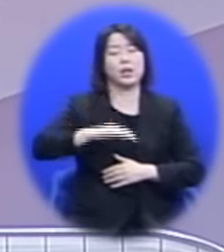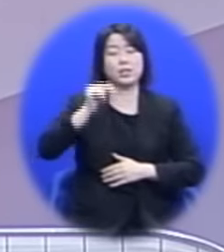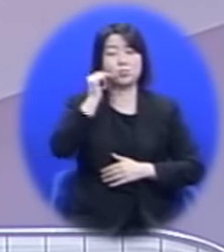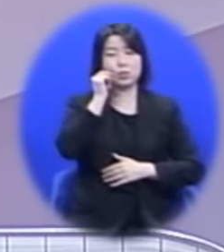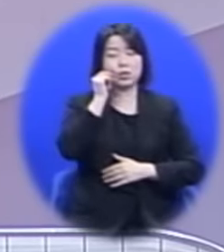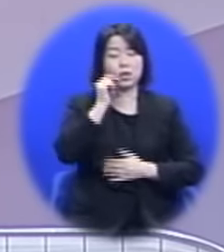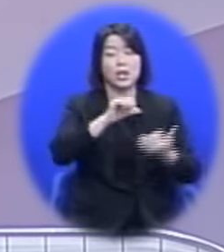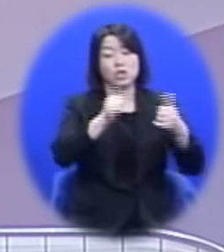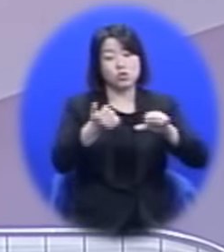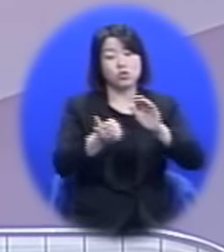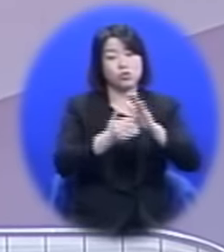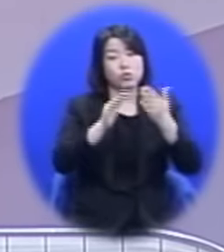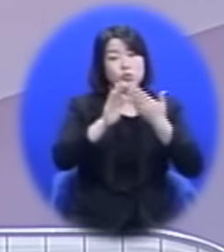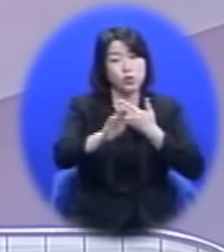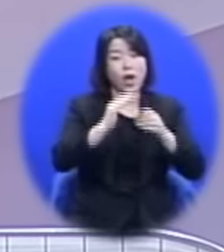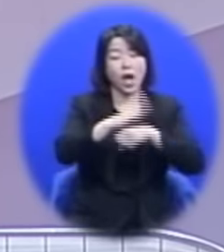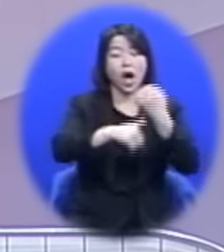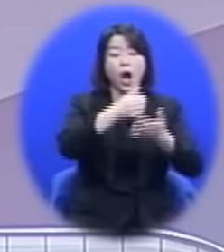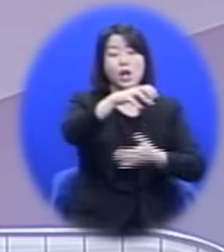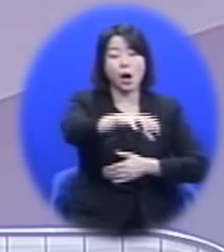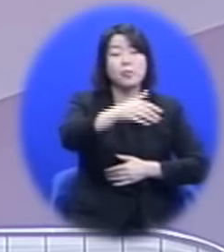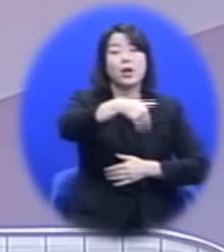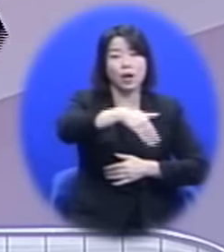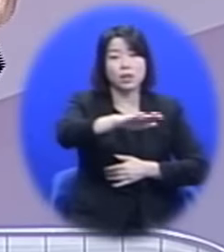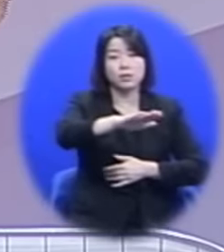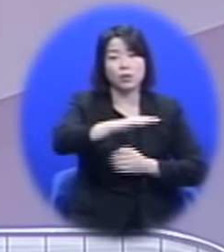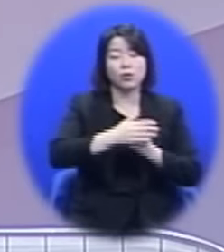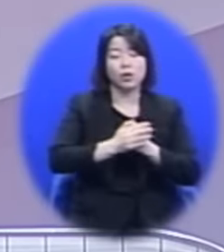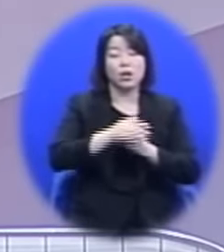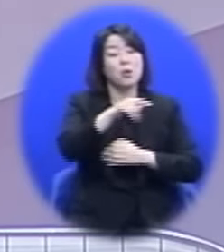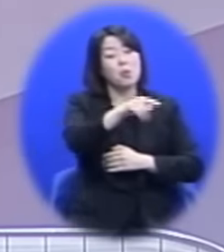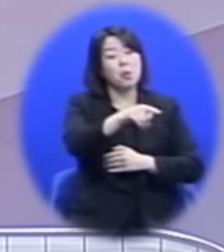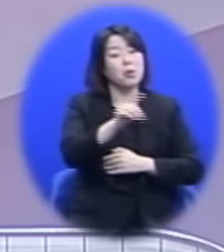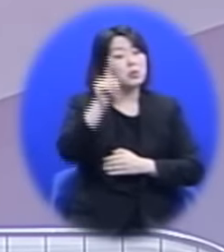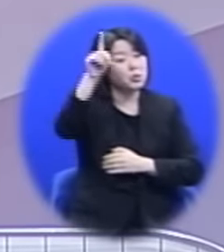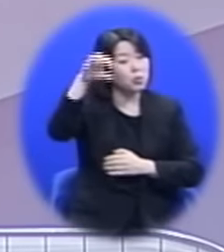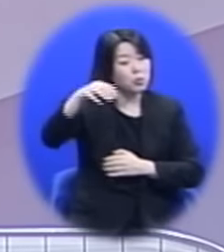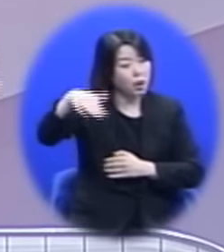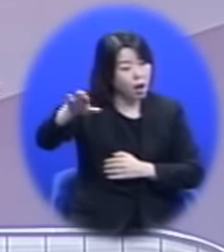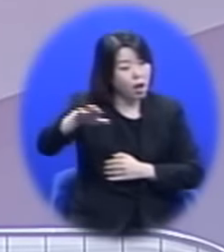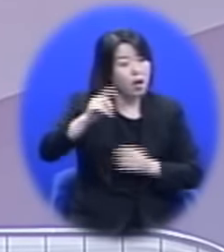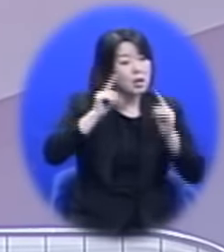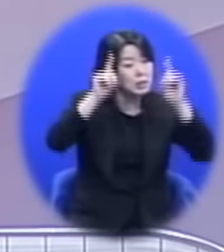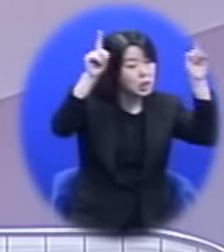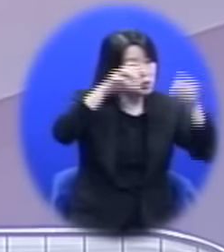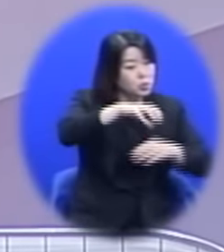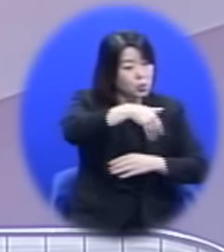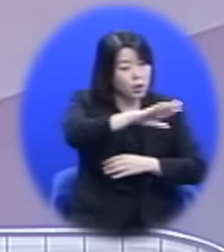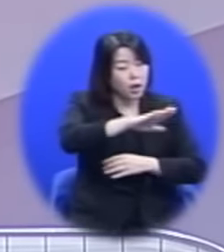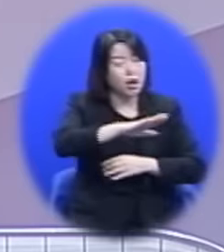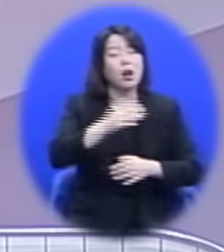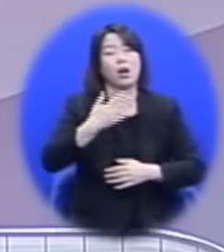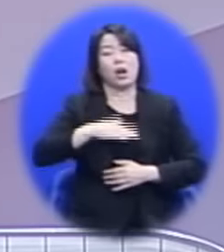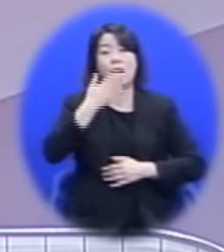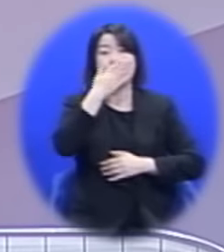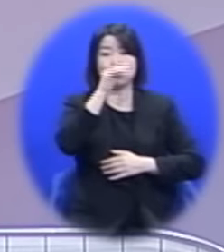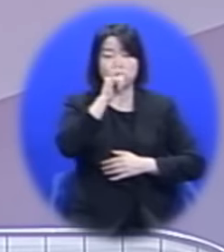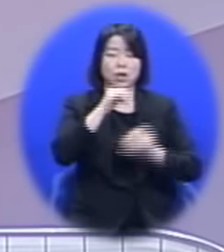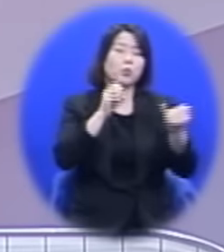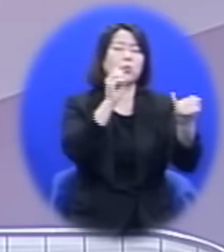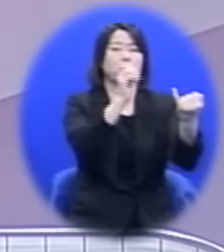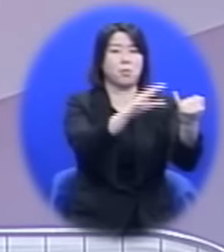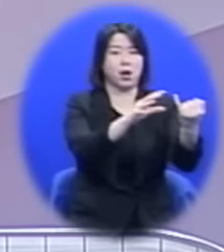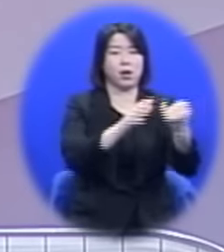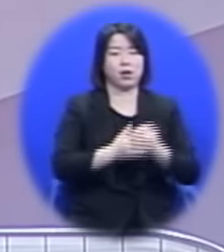죽고 난 다음에 하나님 앞에 가봐야 그 사람이 천국에 갈지 못 갈지 비로소 알 수 있는 겁니다. 이렇게 대답을 해